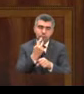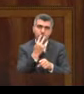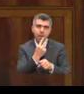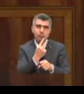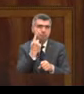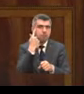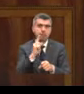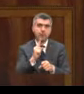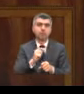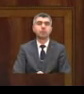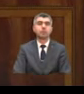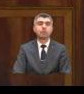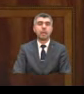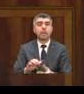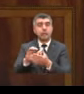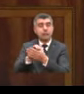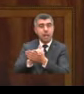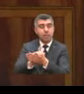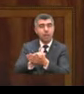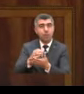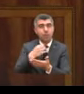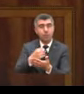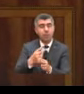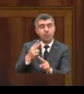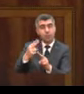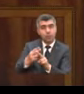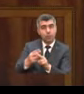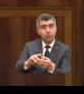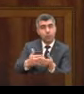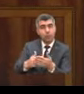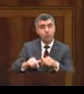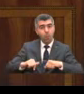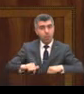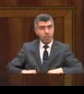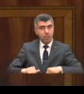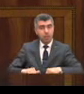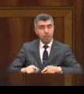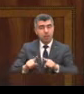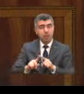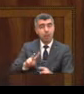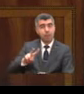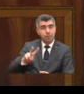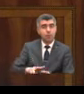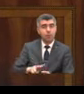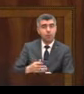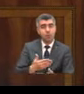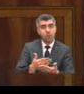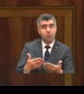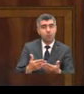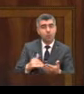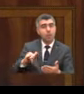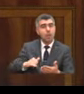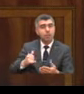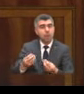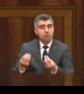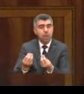ورهيب. التضامن اللي هي الاسم اللي كيحملوا القطاع ديالكم اللي خصو يكون الأجدر مع هاد الشباب. فيما